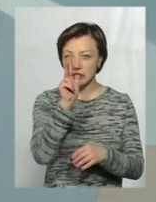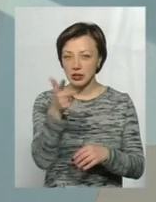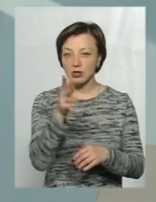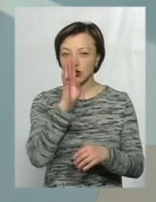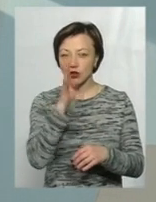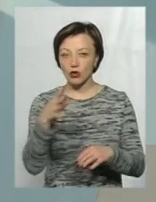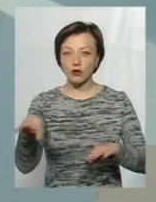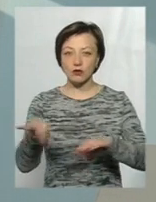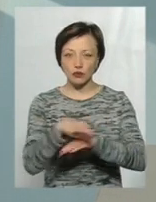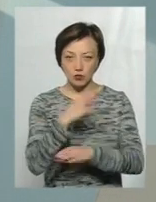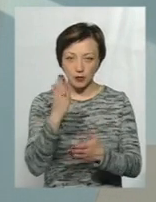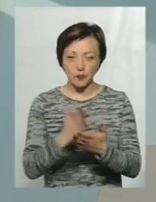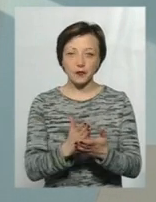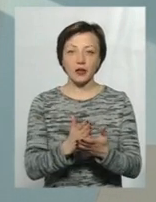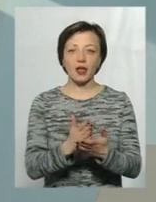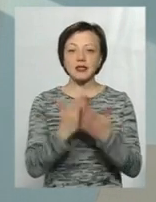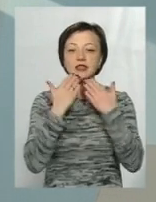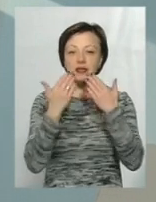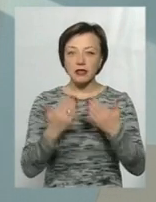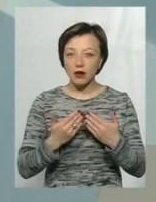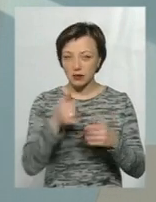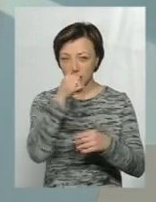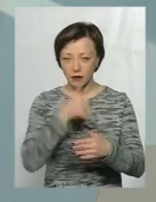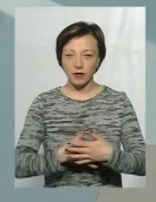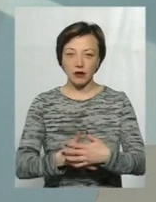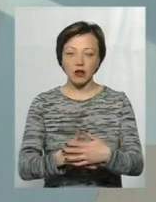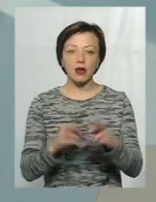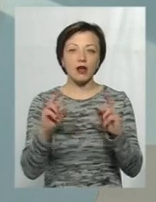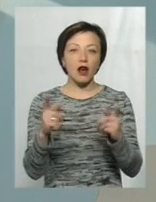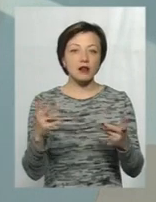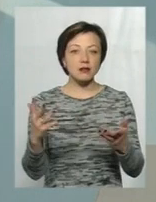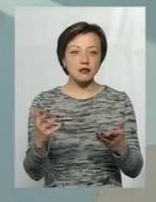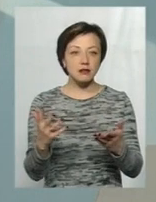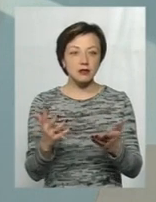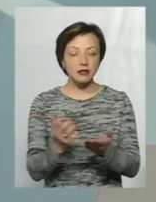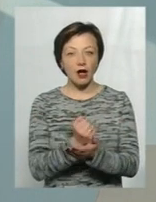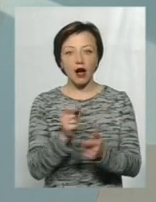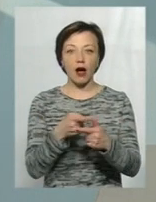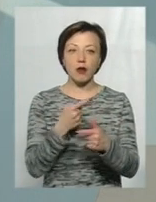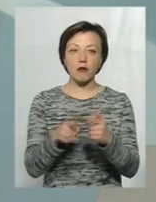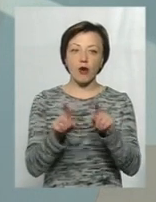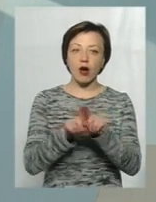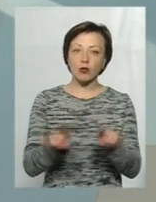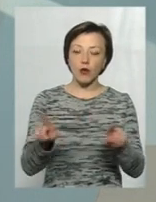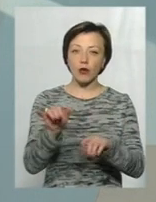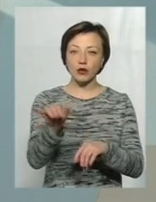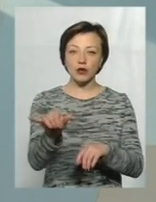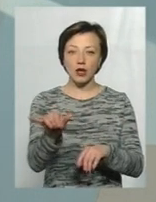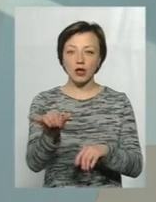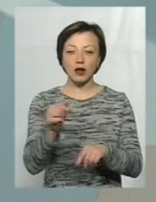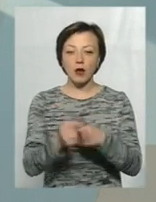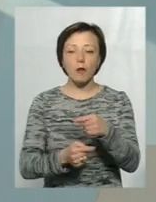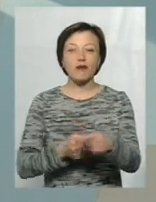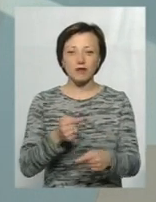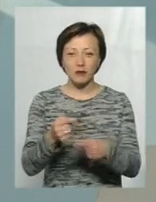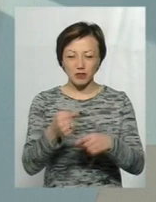шлюбі, звертається, тому що не вагітніє, і як знахідка або якась аномалія в неї хромосомна,